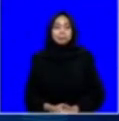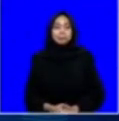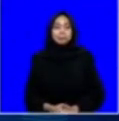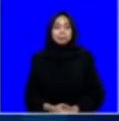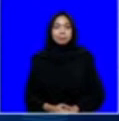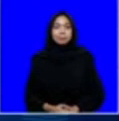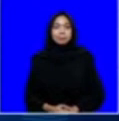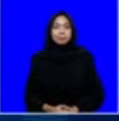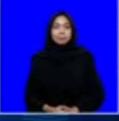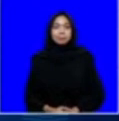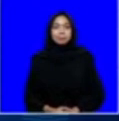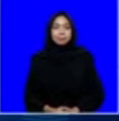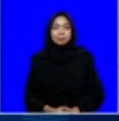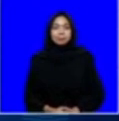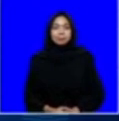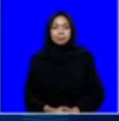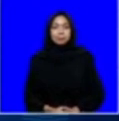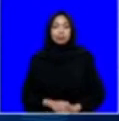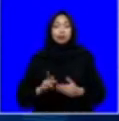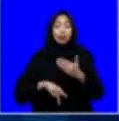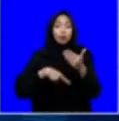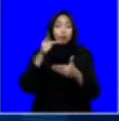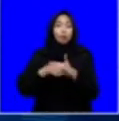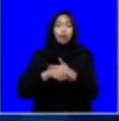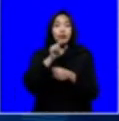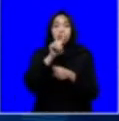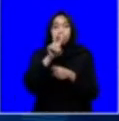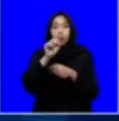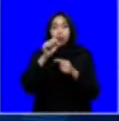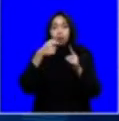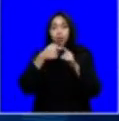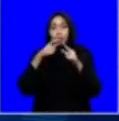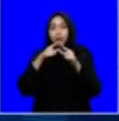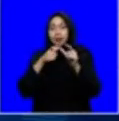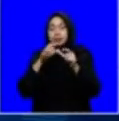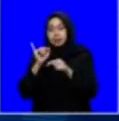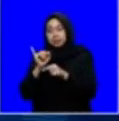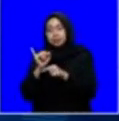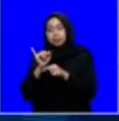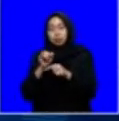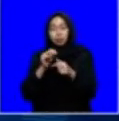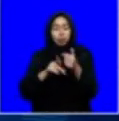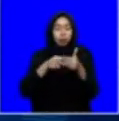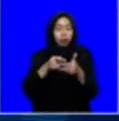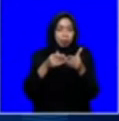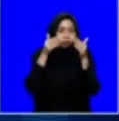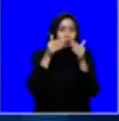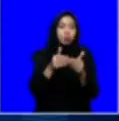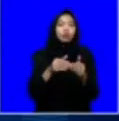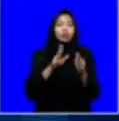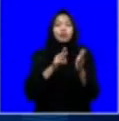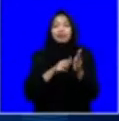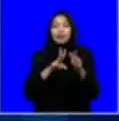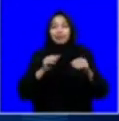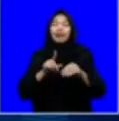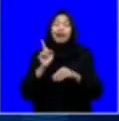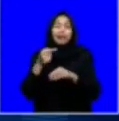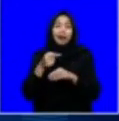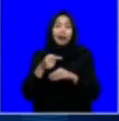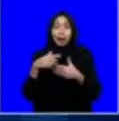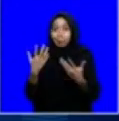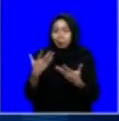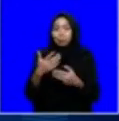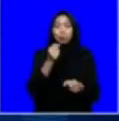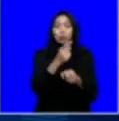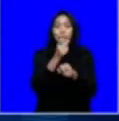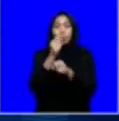Nah, program kita punya banyak sekali program untuk vokasi, di mana kita akan membantu guru-guru SMK ya